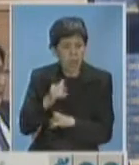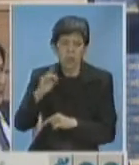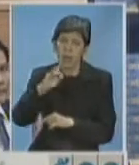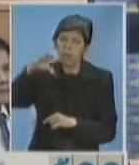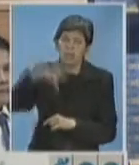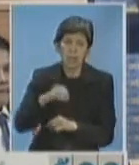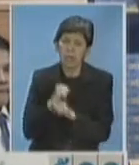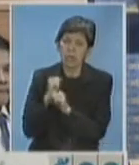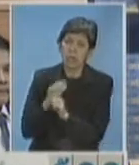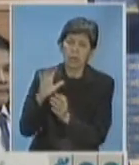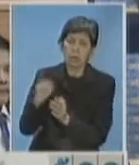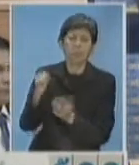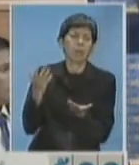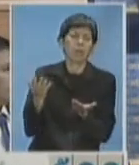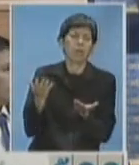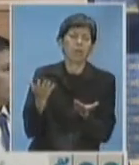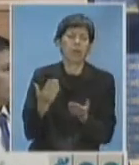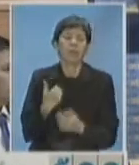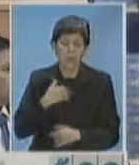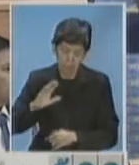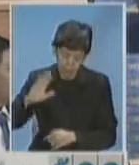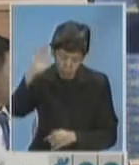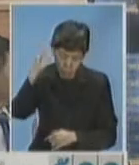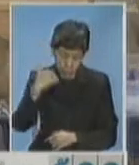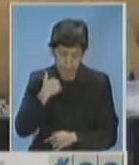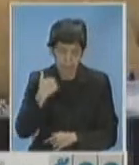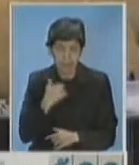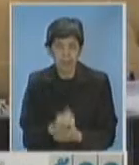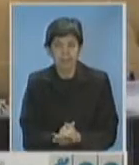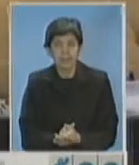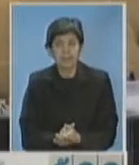ถึงถูกจับ มีผู้ประท้วงเชิญฮะ